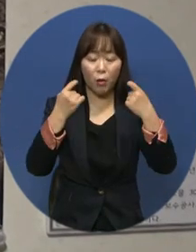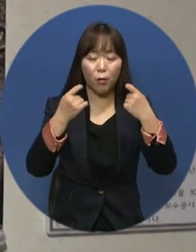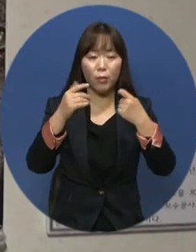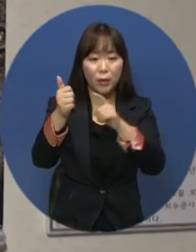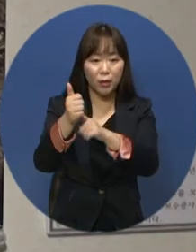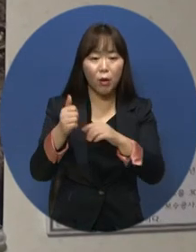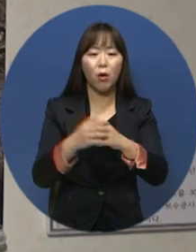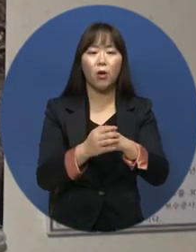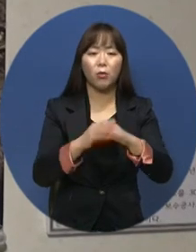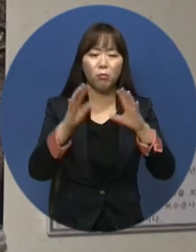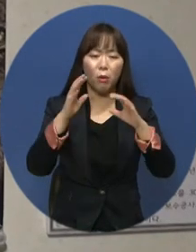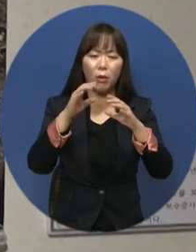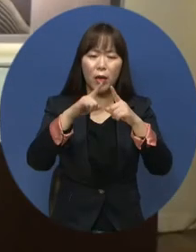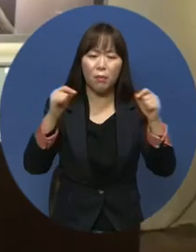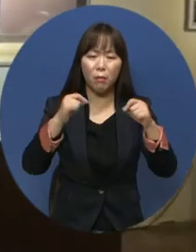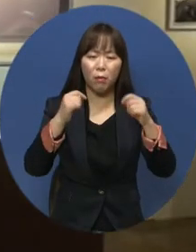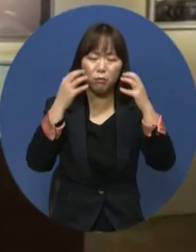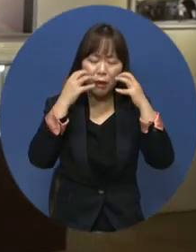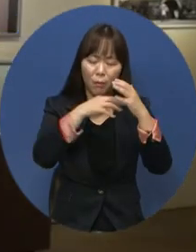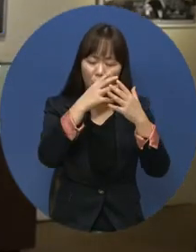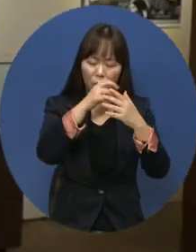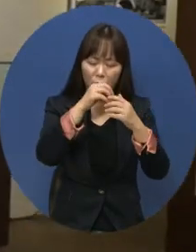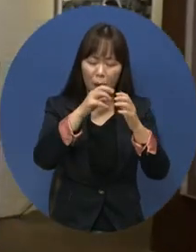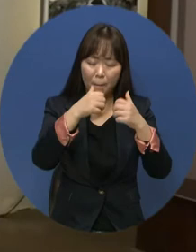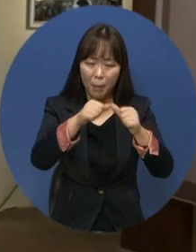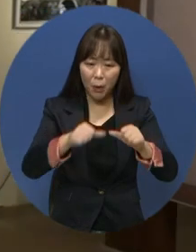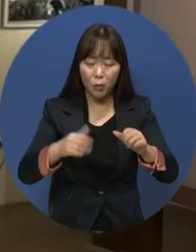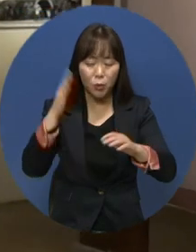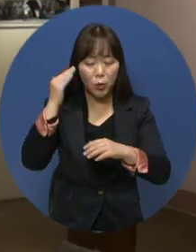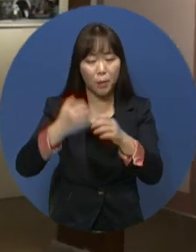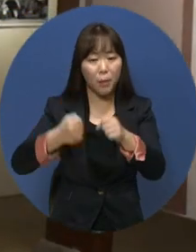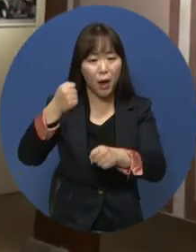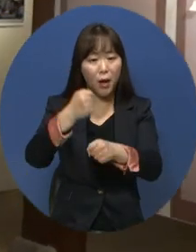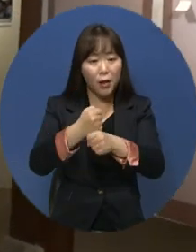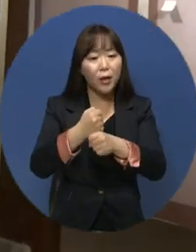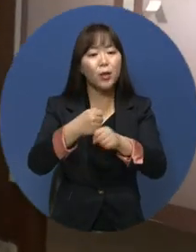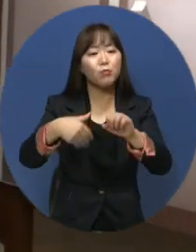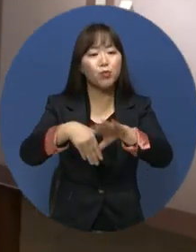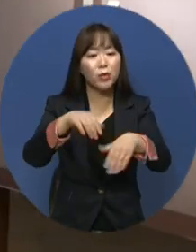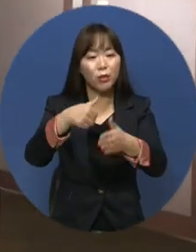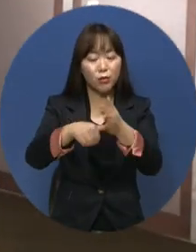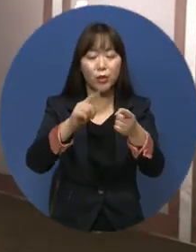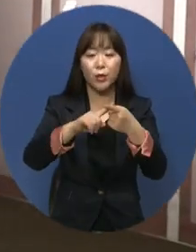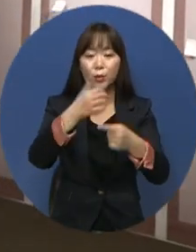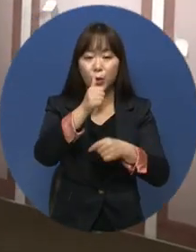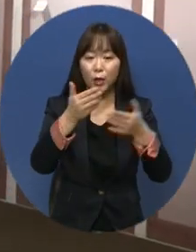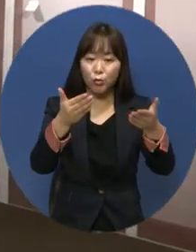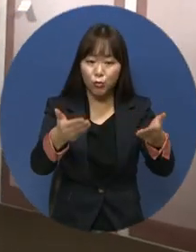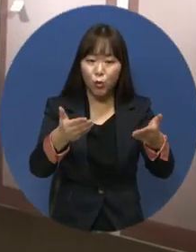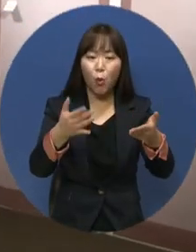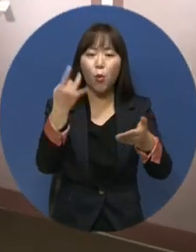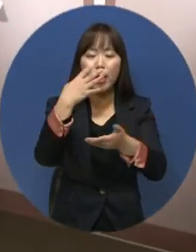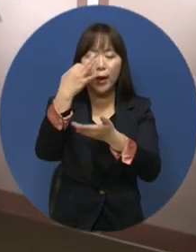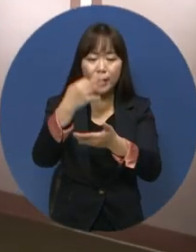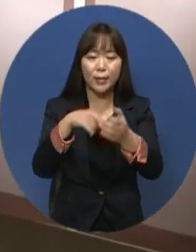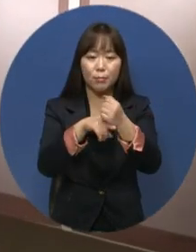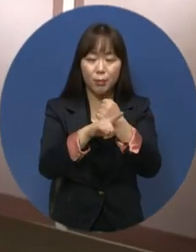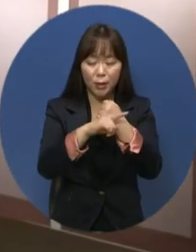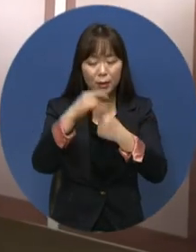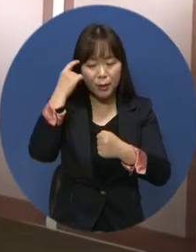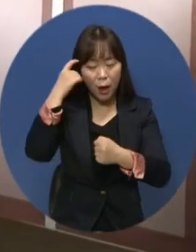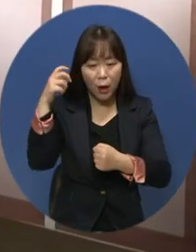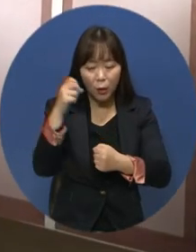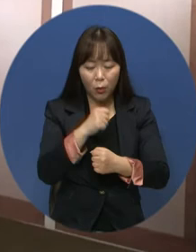전란을 거치며 훼손되었다 가 현대에 와서 복원된 우리 문화유산을 소개하고 문화에서 4 본래 가치와 의미를